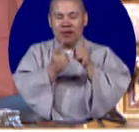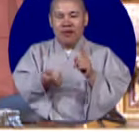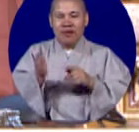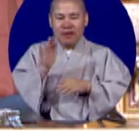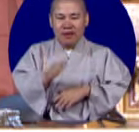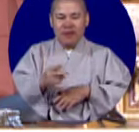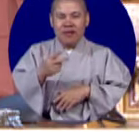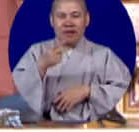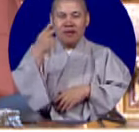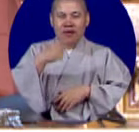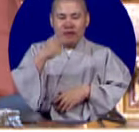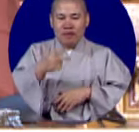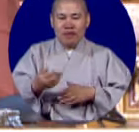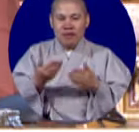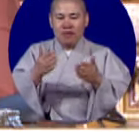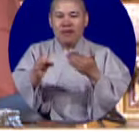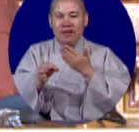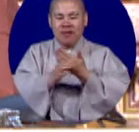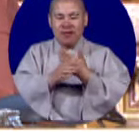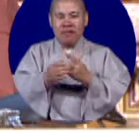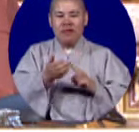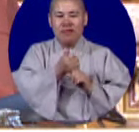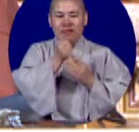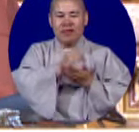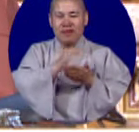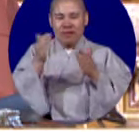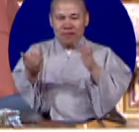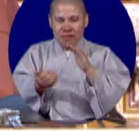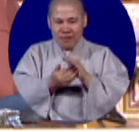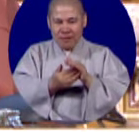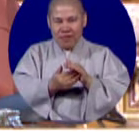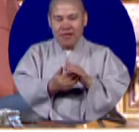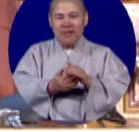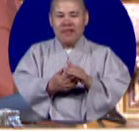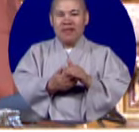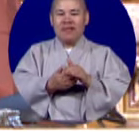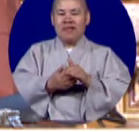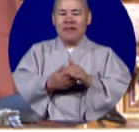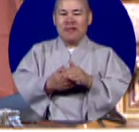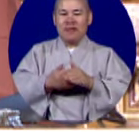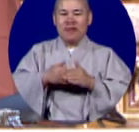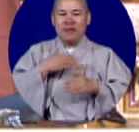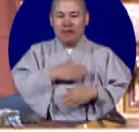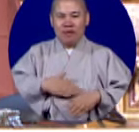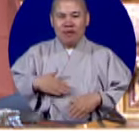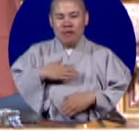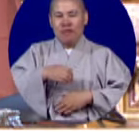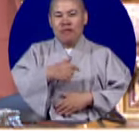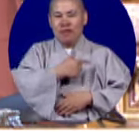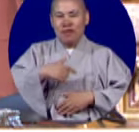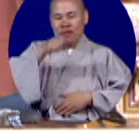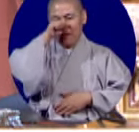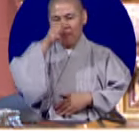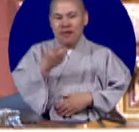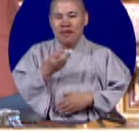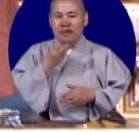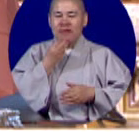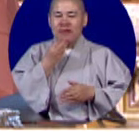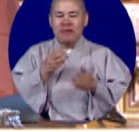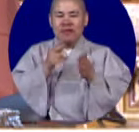기분이 얼마나 좋은지 그날 하루 종일 기분 좋았어. 야, 내가 이거 서울역에 내려서 그냥 생각지도